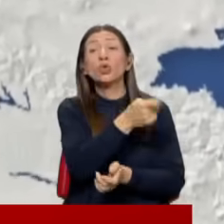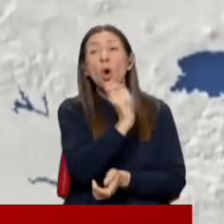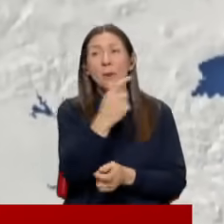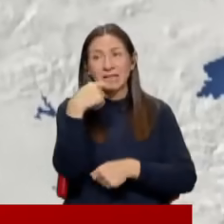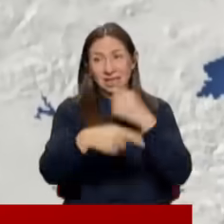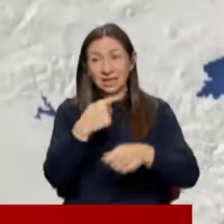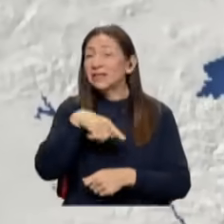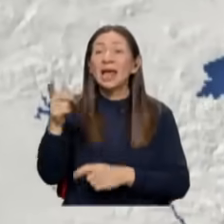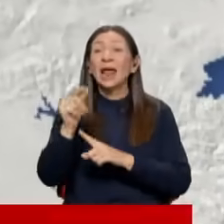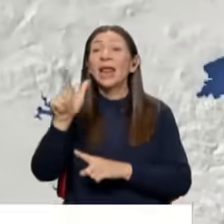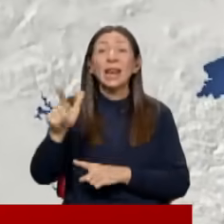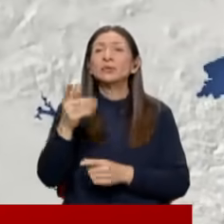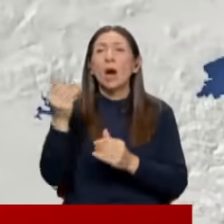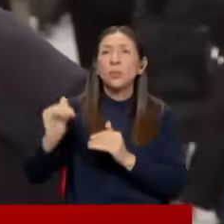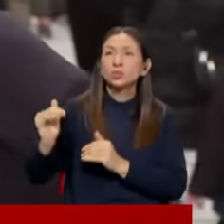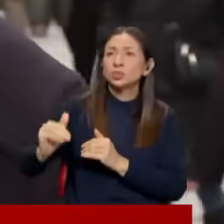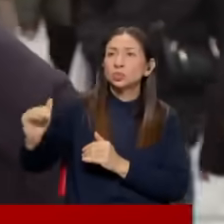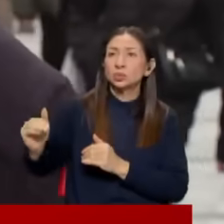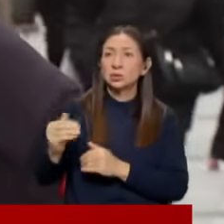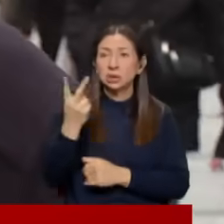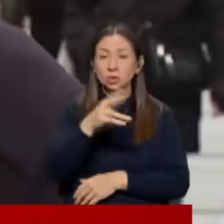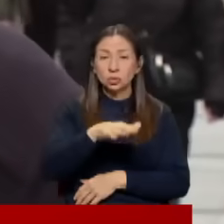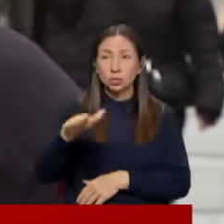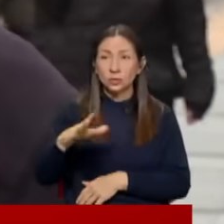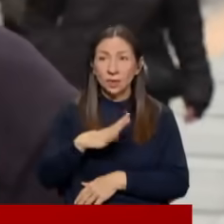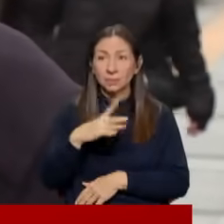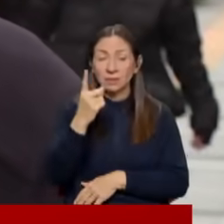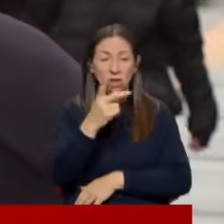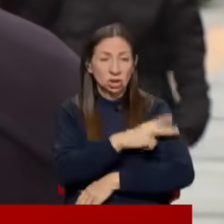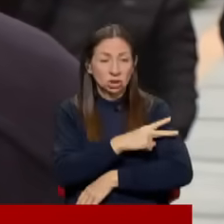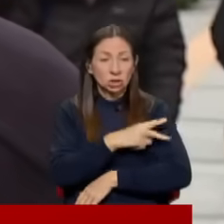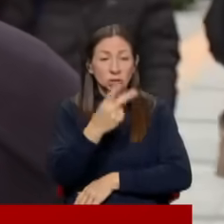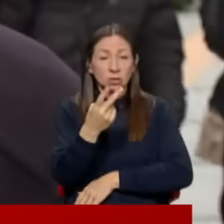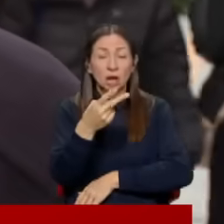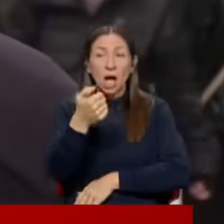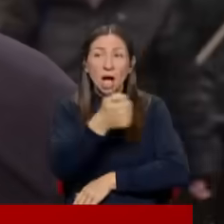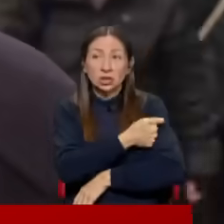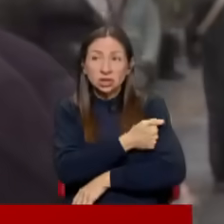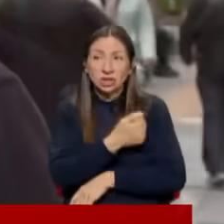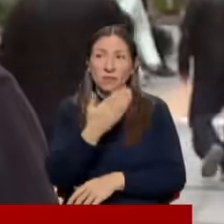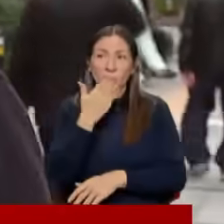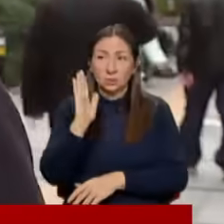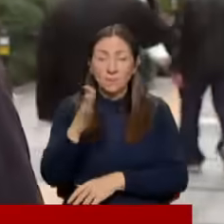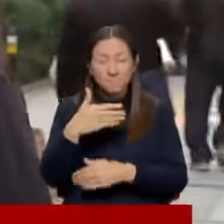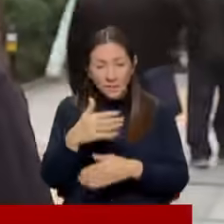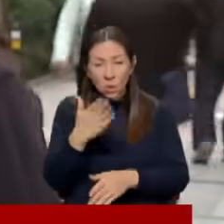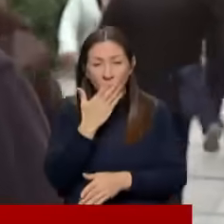ödüyor yıllık. Diğer illerde ise çok daha az. İki çocuğumuz var. Birisi ikinci sınıf, birisi altıncı sınıfa gidiyor.